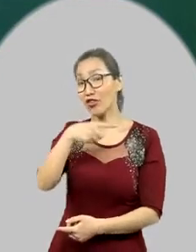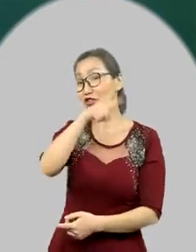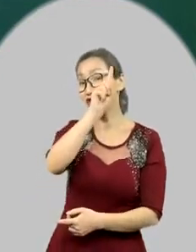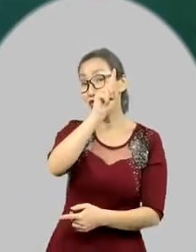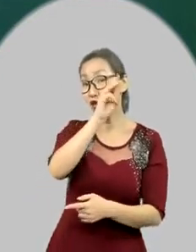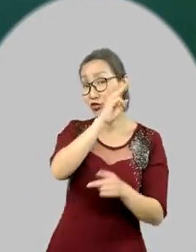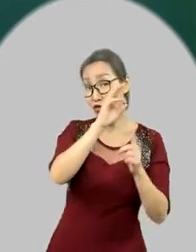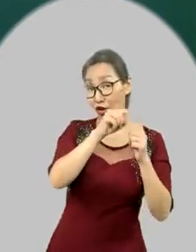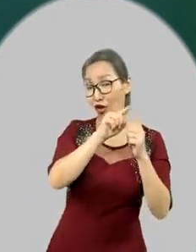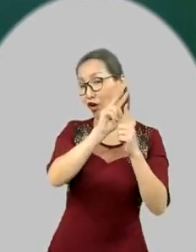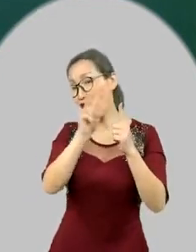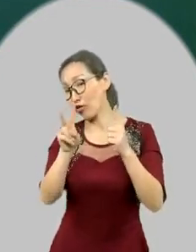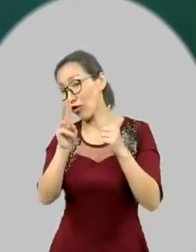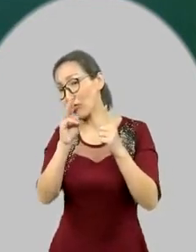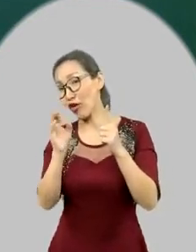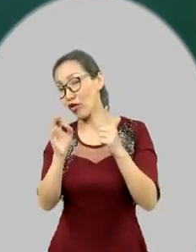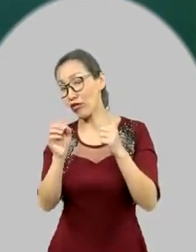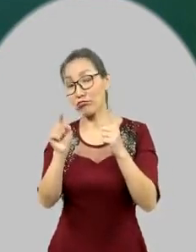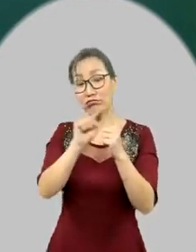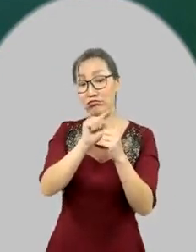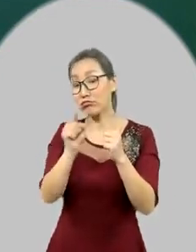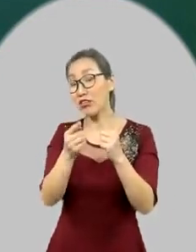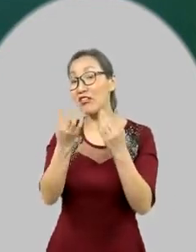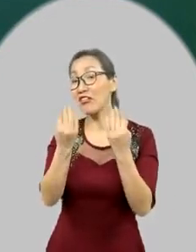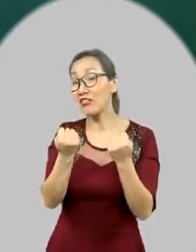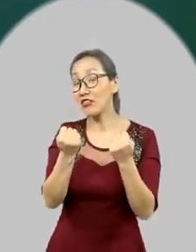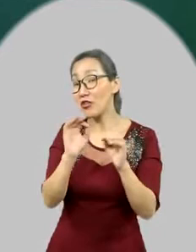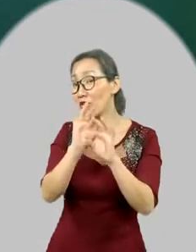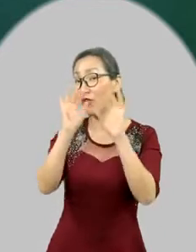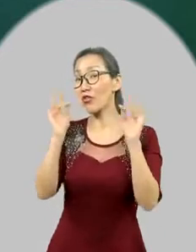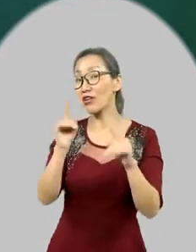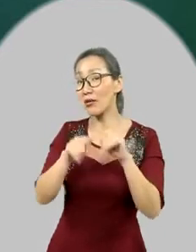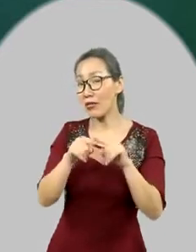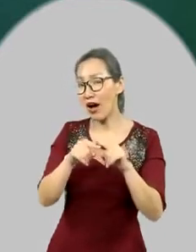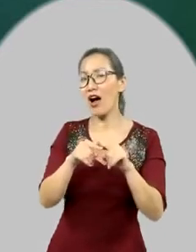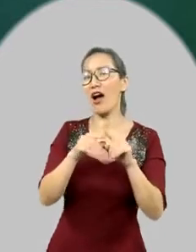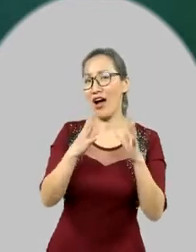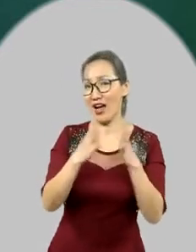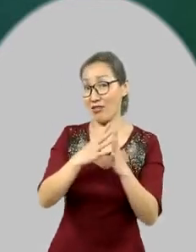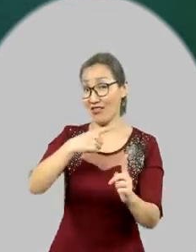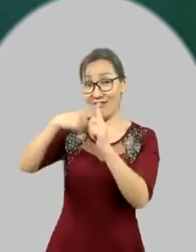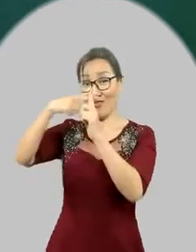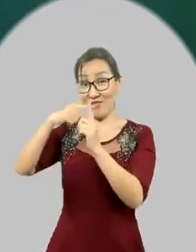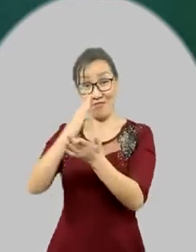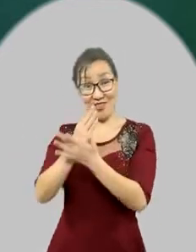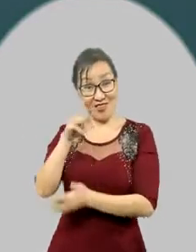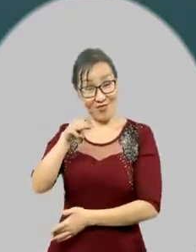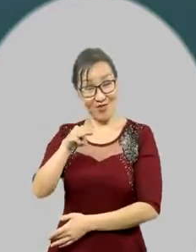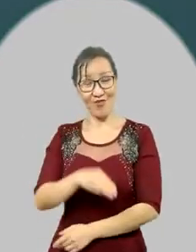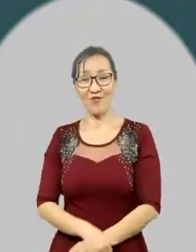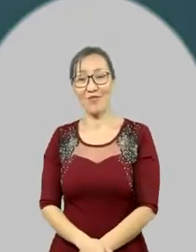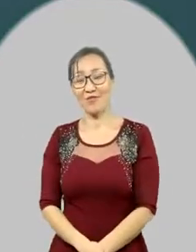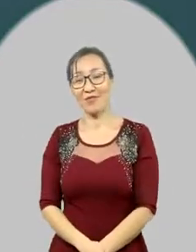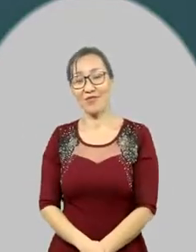1-р тоо 2-р тооноос яаж өөрчлөгдсөн бэ? 10-аар нэмэгдсэн байна.